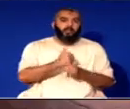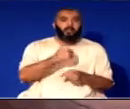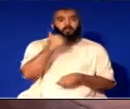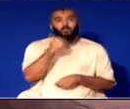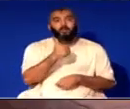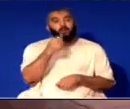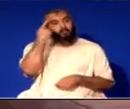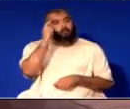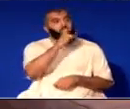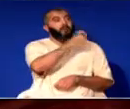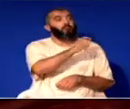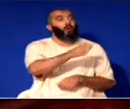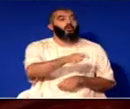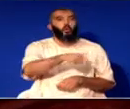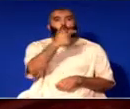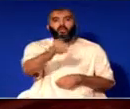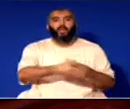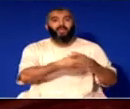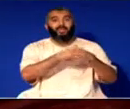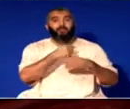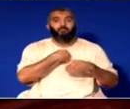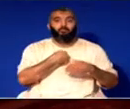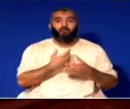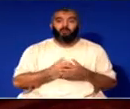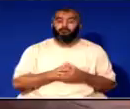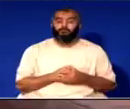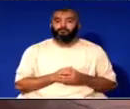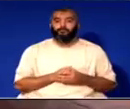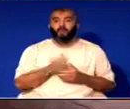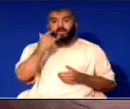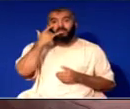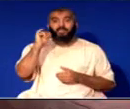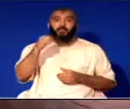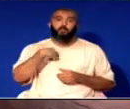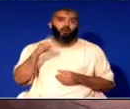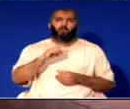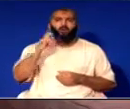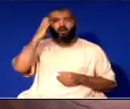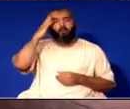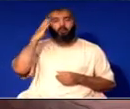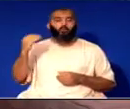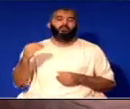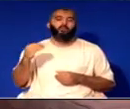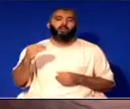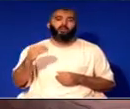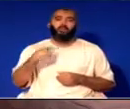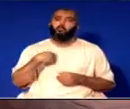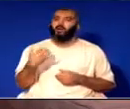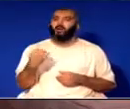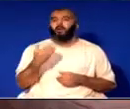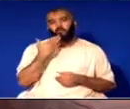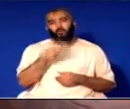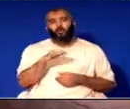به. أما إذا كنت لا أعرف، بمعنى أنا لست خبيرا، لست عالما بهذا الشيء، فمن حسن